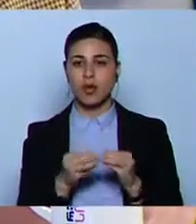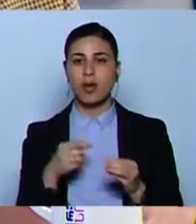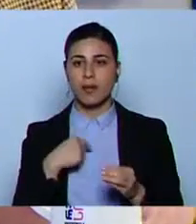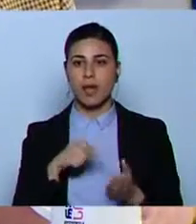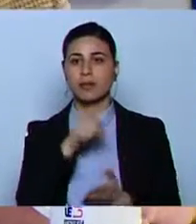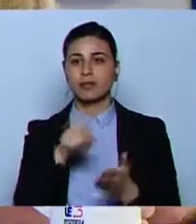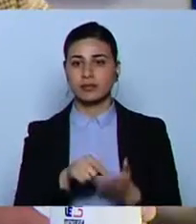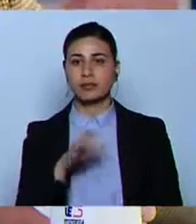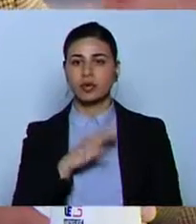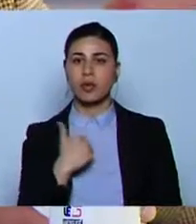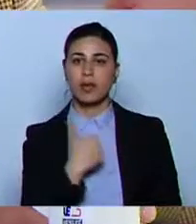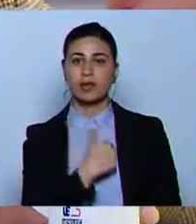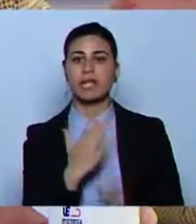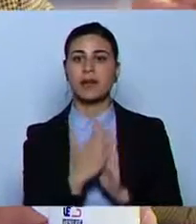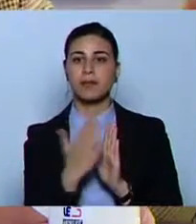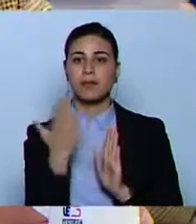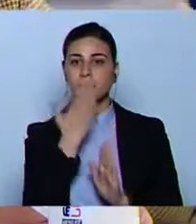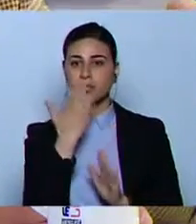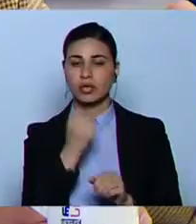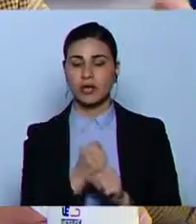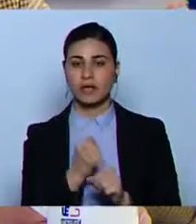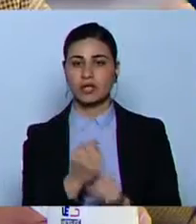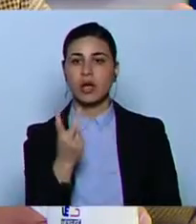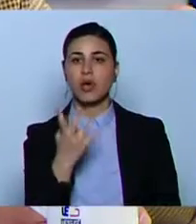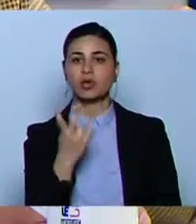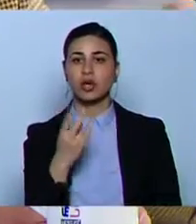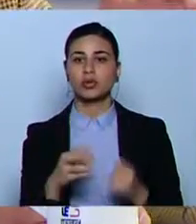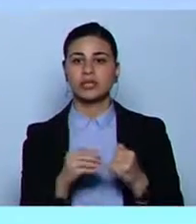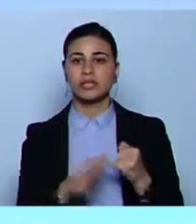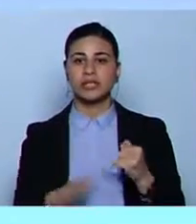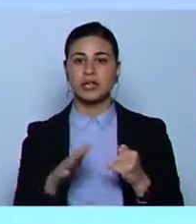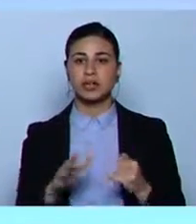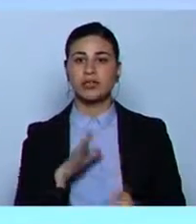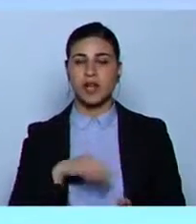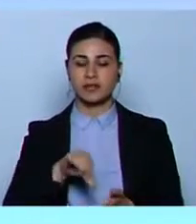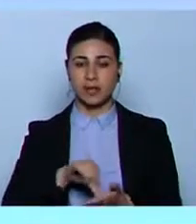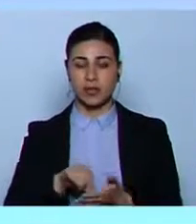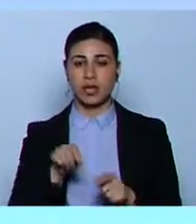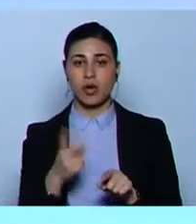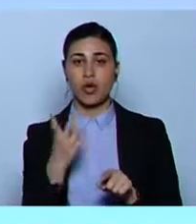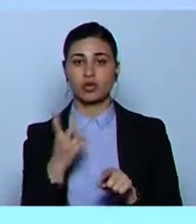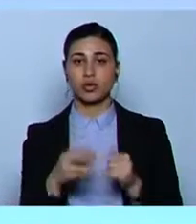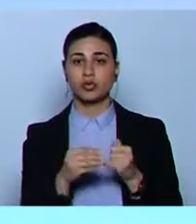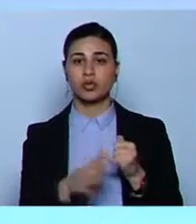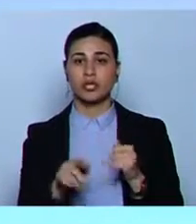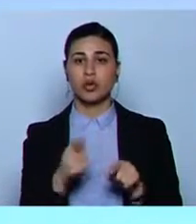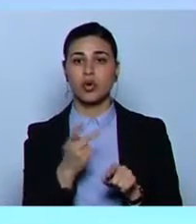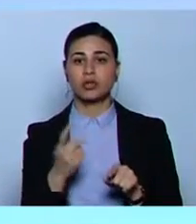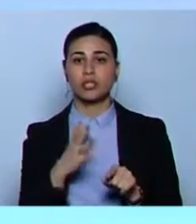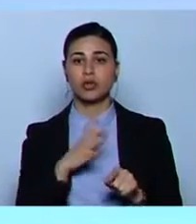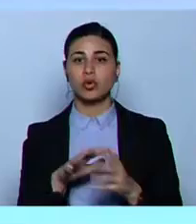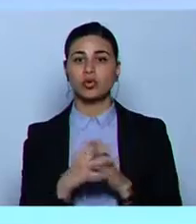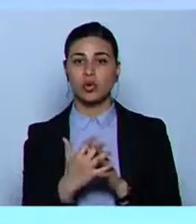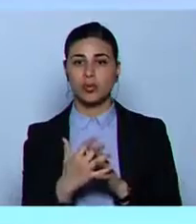რომ ბიბლიოთეკა გავკეთებინა. 25 ტერიტორიული ორგანოს წარმომადგენელი ვიყავით. ა 25 ტერიტორიული ორგანოდან 21 იყო